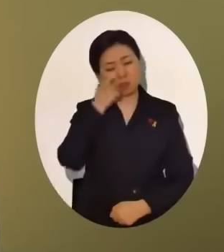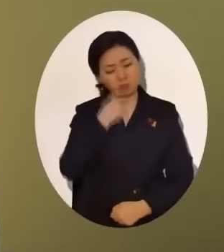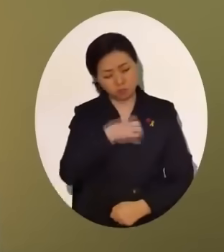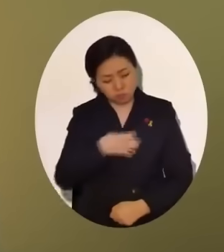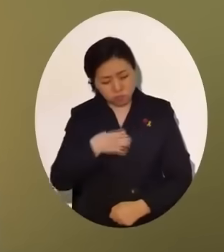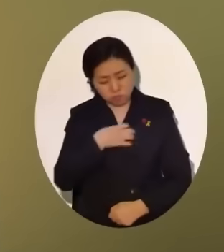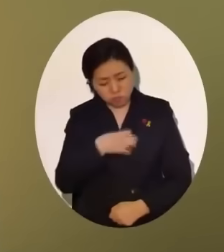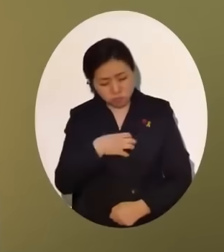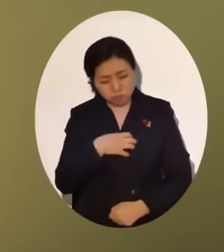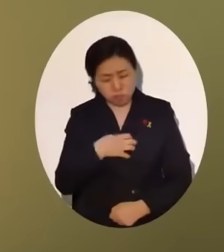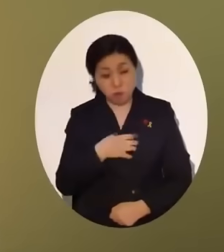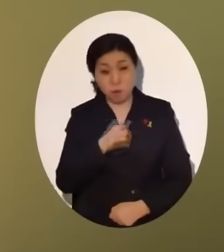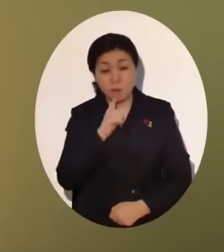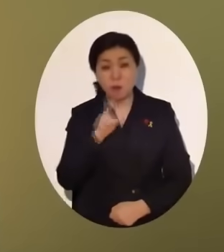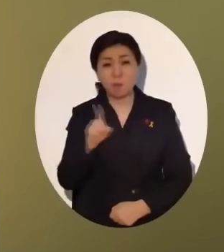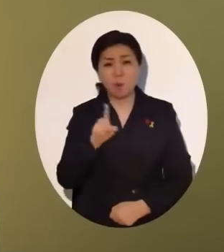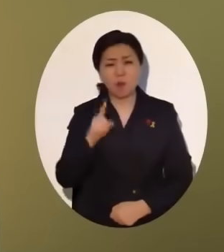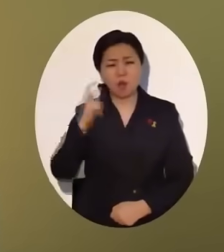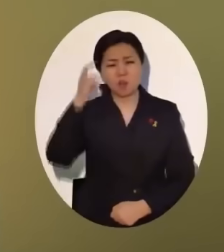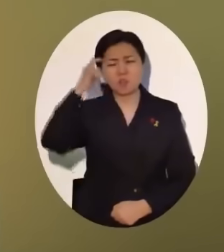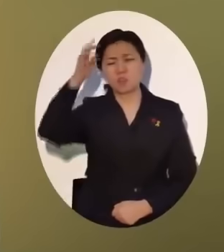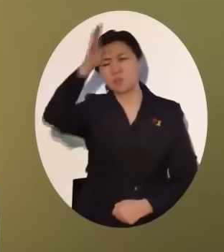그러면 병신병자예요.